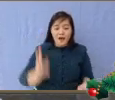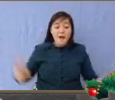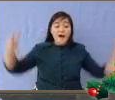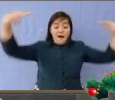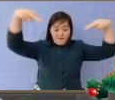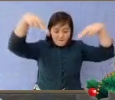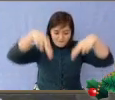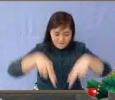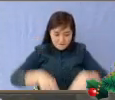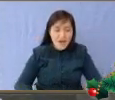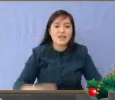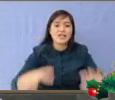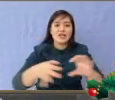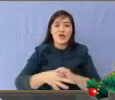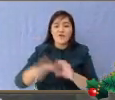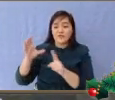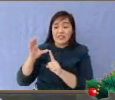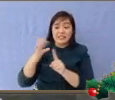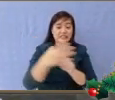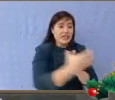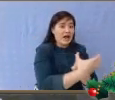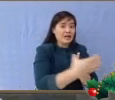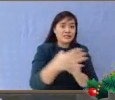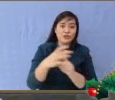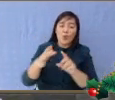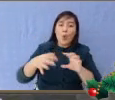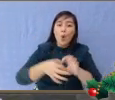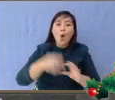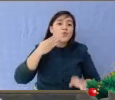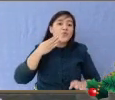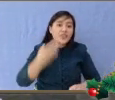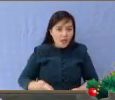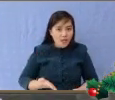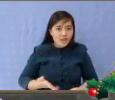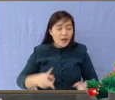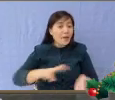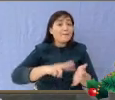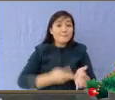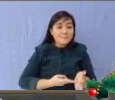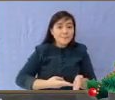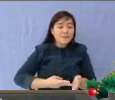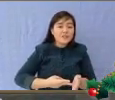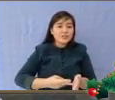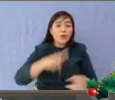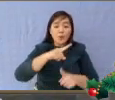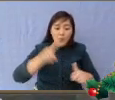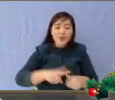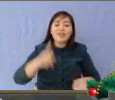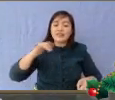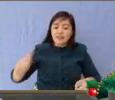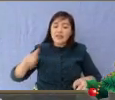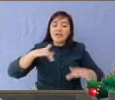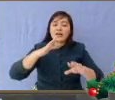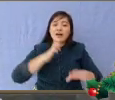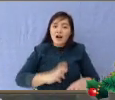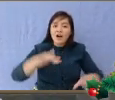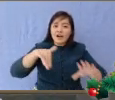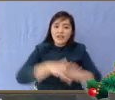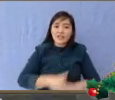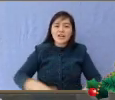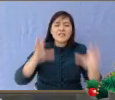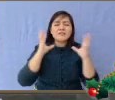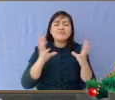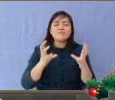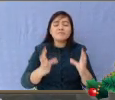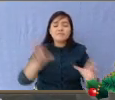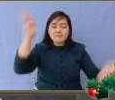Kaya nga po wala tayong dapat ikatakot eh. Sapagkat ang isang anak ng Diyos, pag dumanas siya ng matinding pagsubok, doon